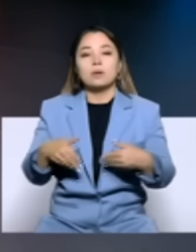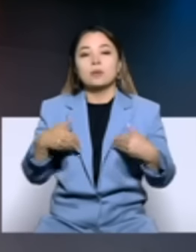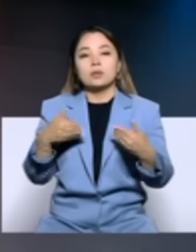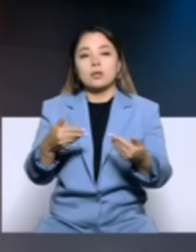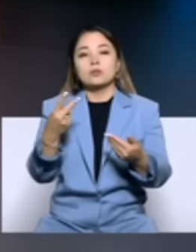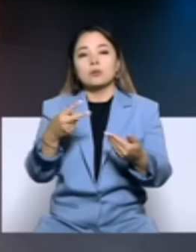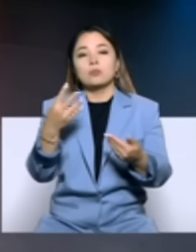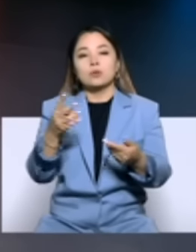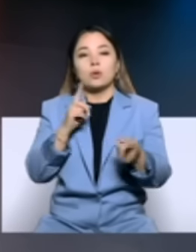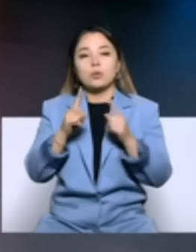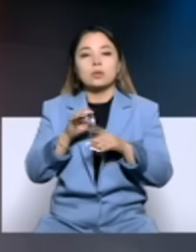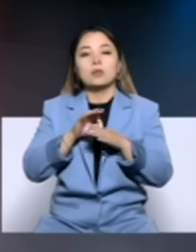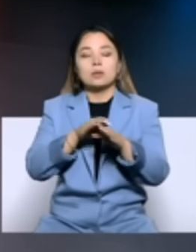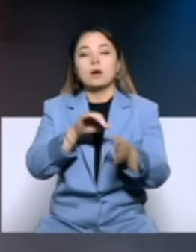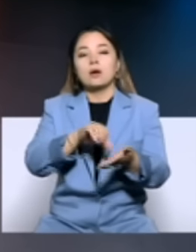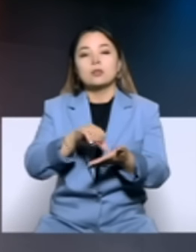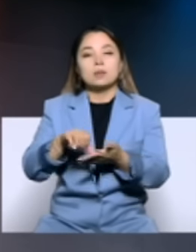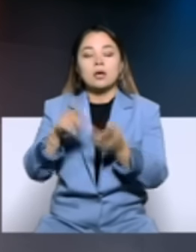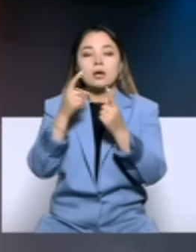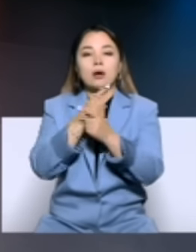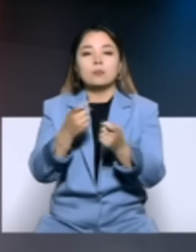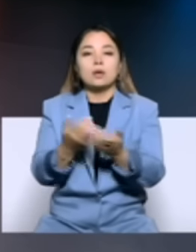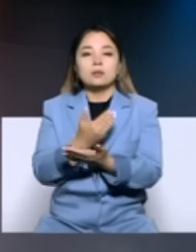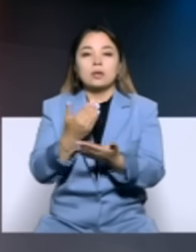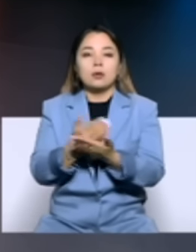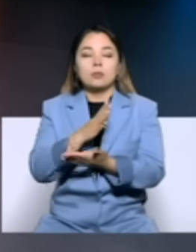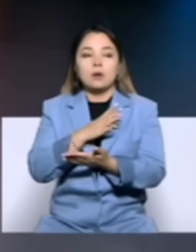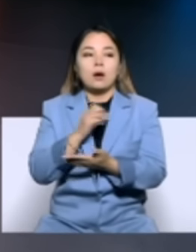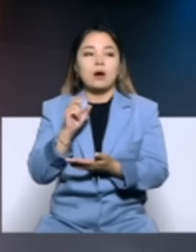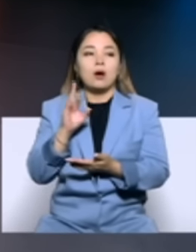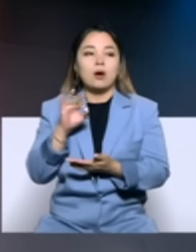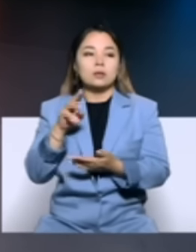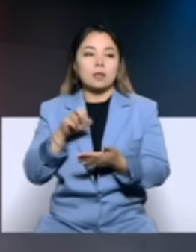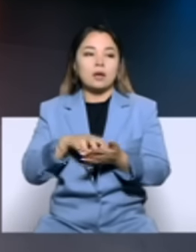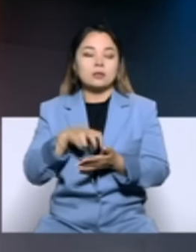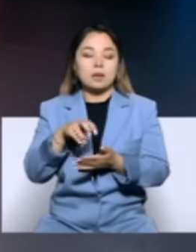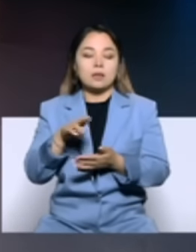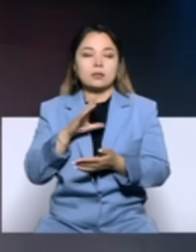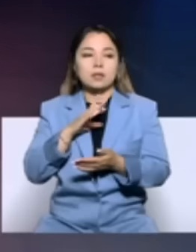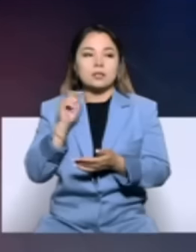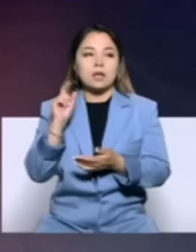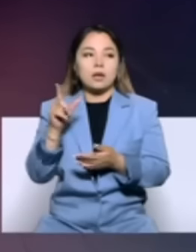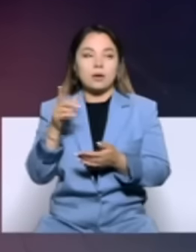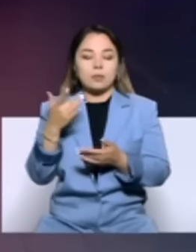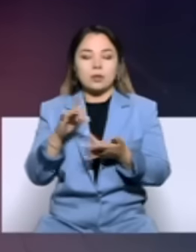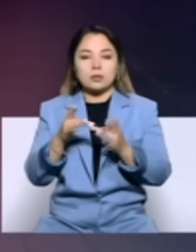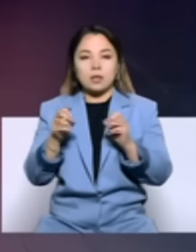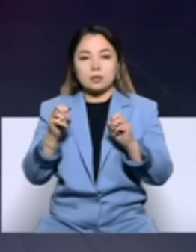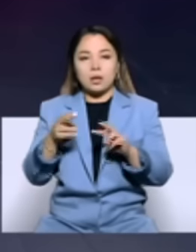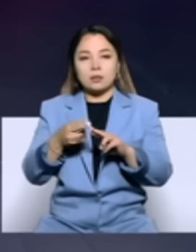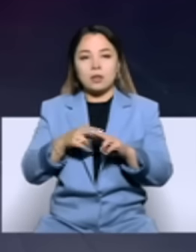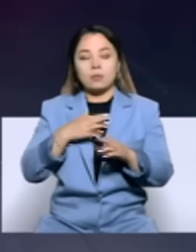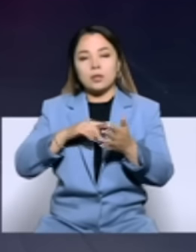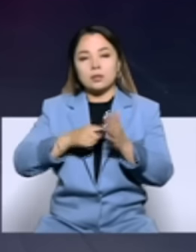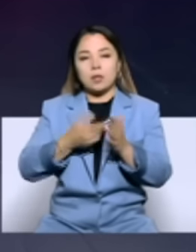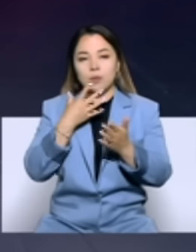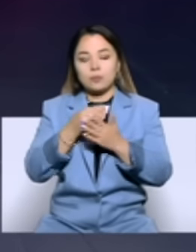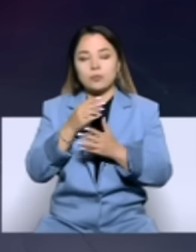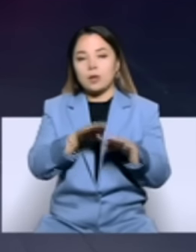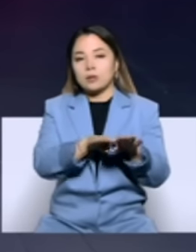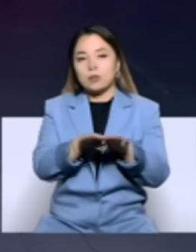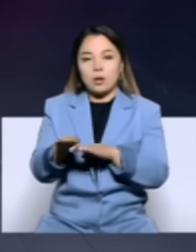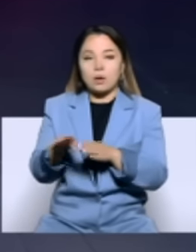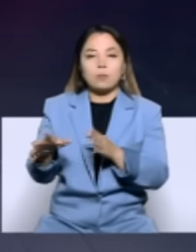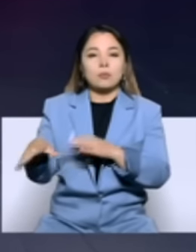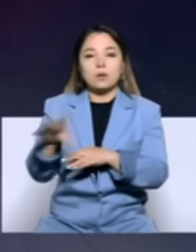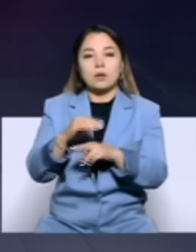кеңесінің 24-ші отырысына қатысады деп хабарлады Ақорда Телеграм каналы. Біздің мақсат мұратымыз ортақ.